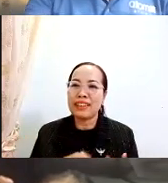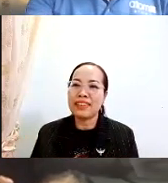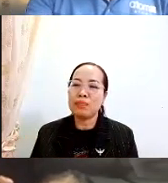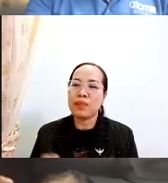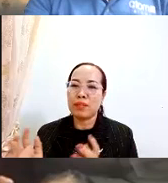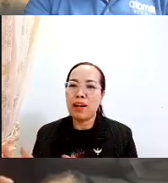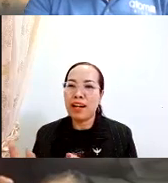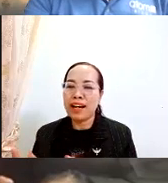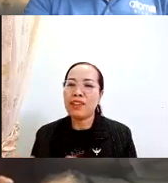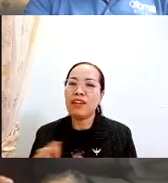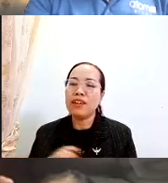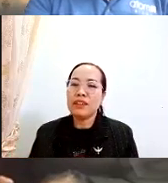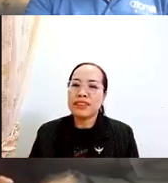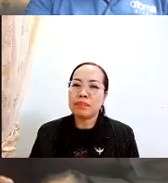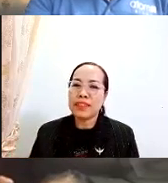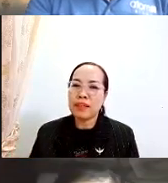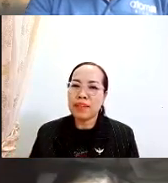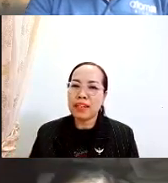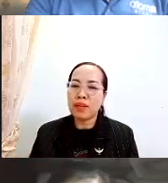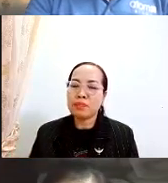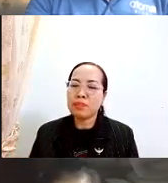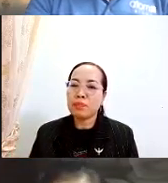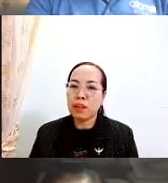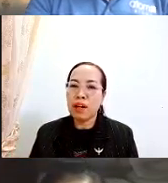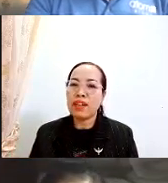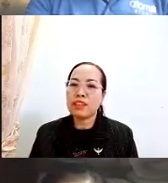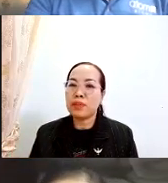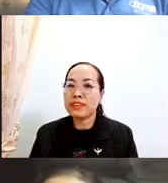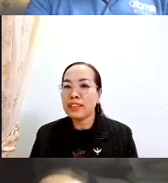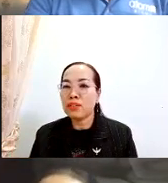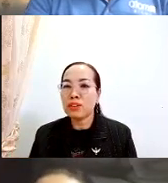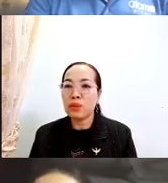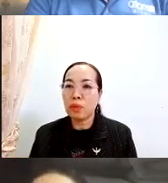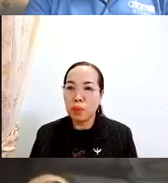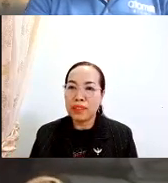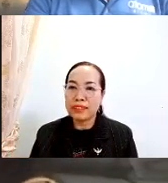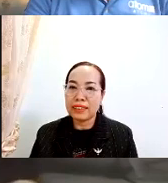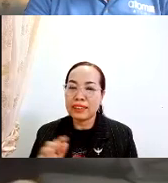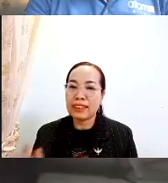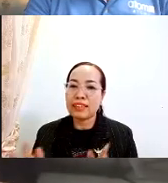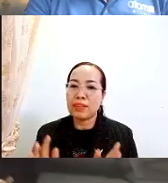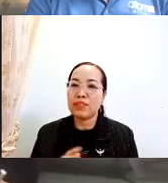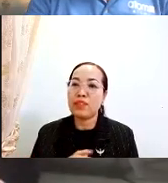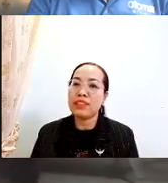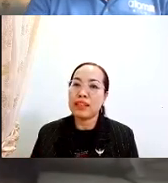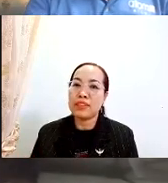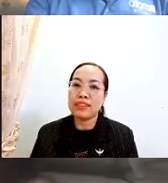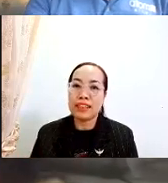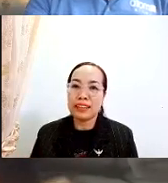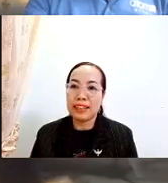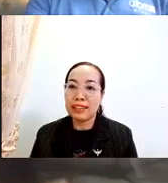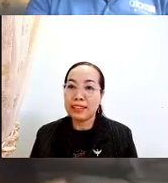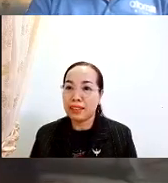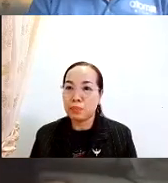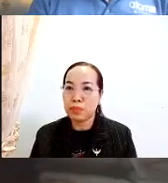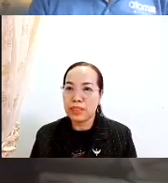lạnh nơ lơ là tập hòa hái có chặt sắp nai nom robot sponsor co cho propon cha sắc xa svay yol là cam thi sắc